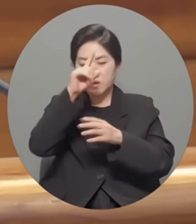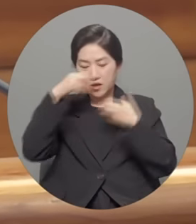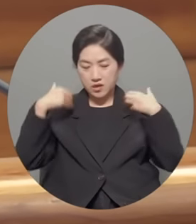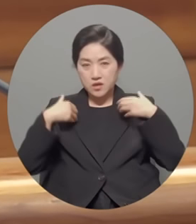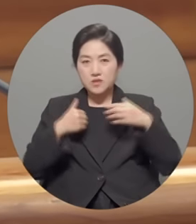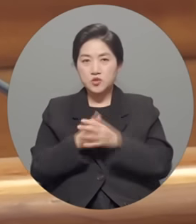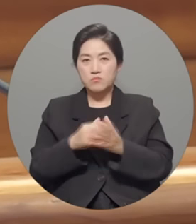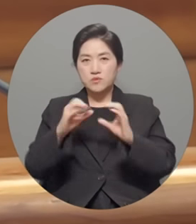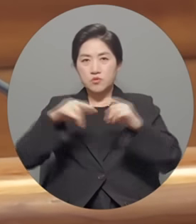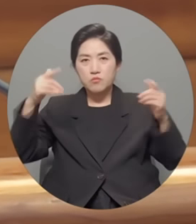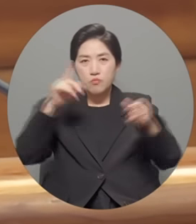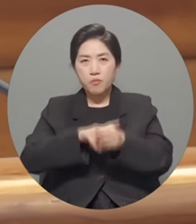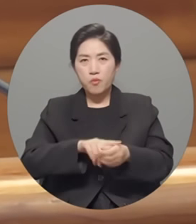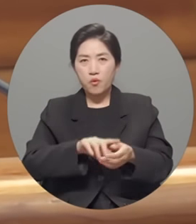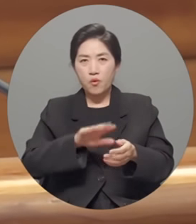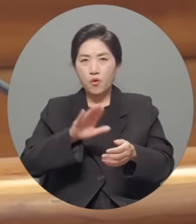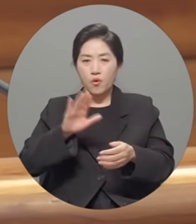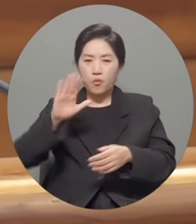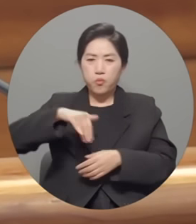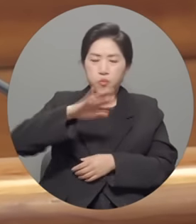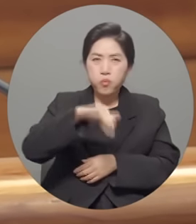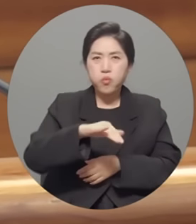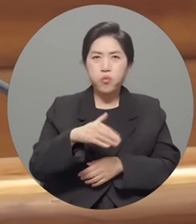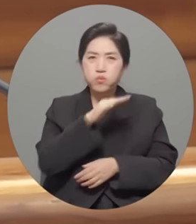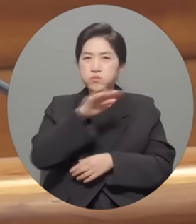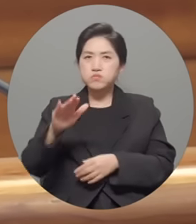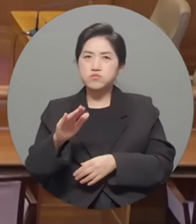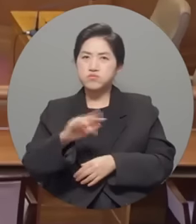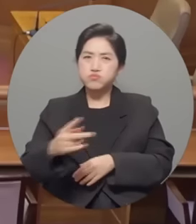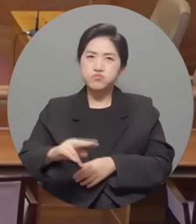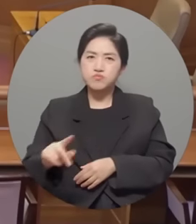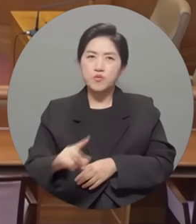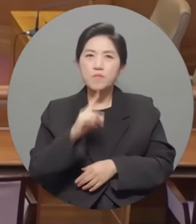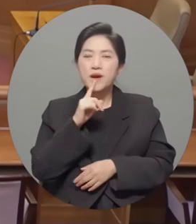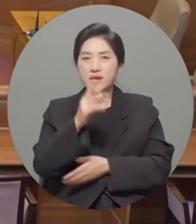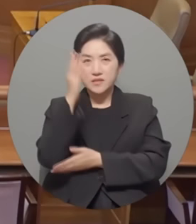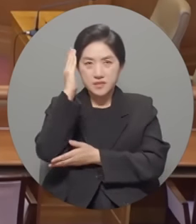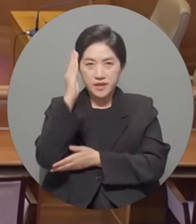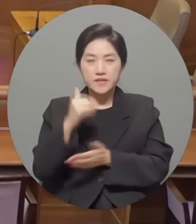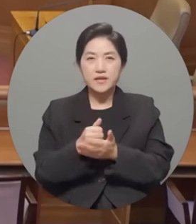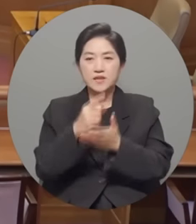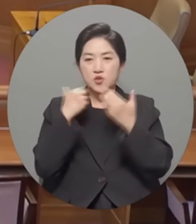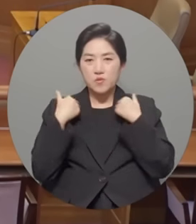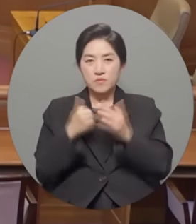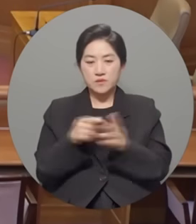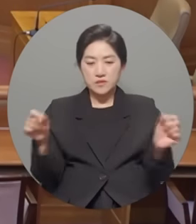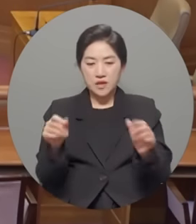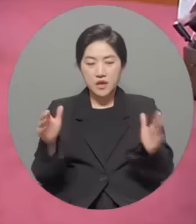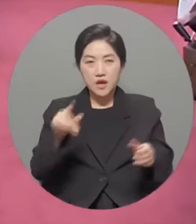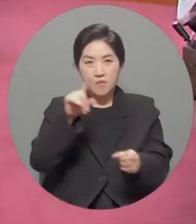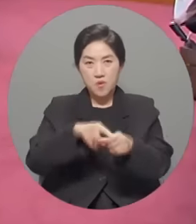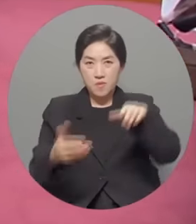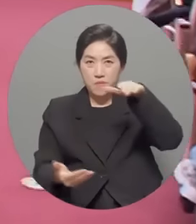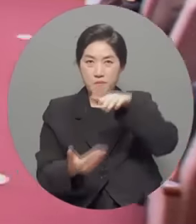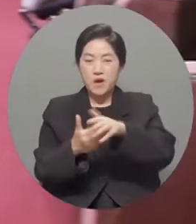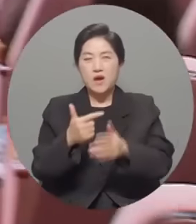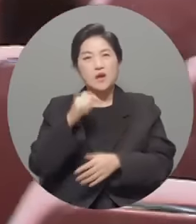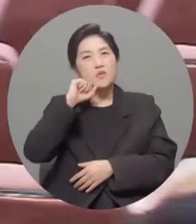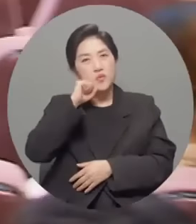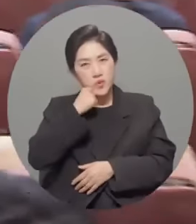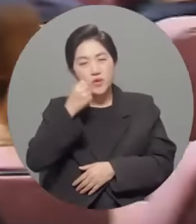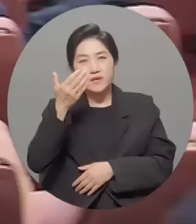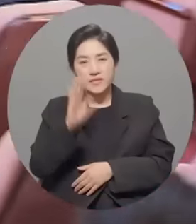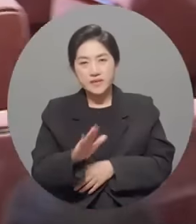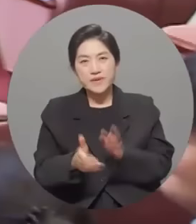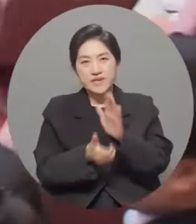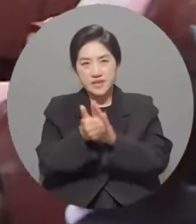계속 바뀌고 기준도 오락가락이라는 지적도 나왔습니다. 정부는 단기간 내 목표 달성은 상당히 어렵지만